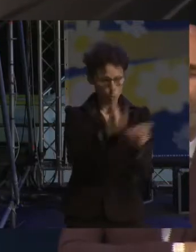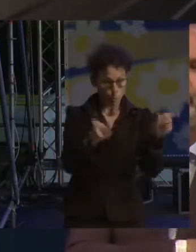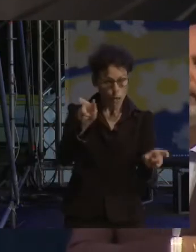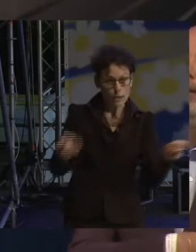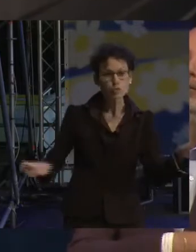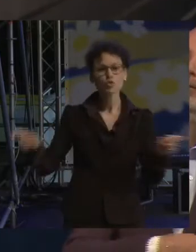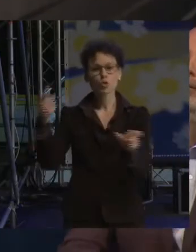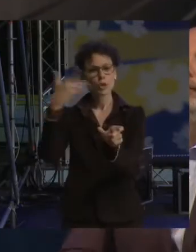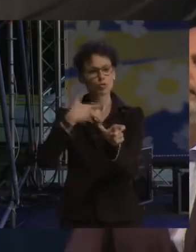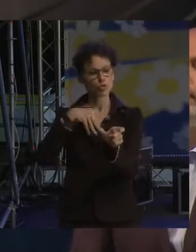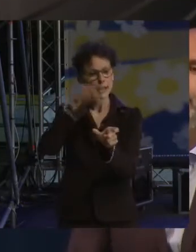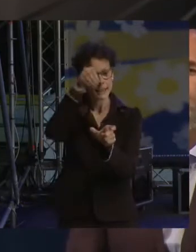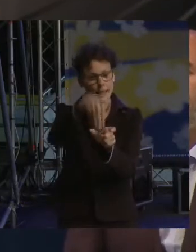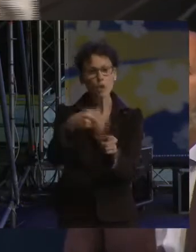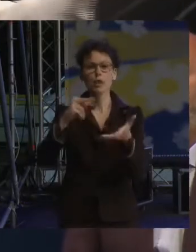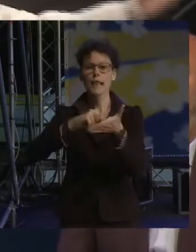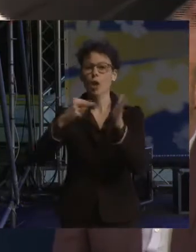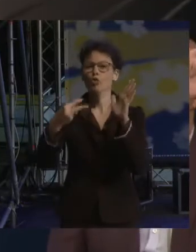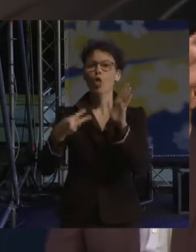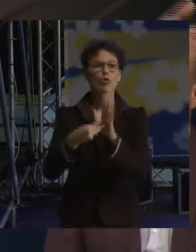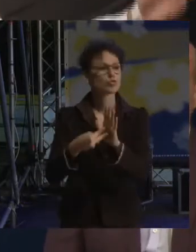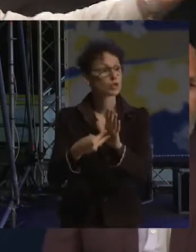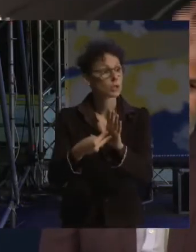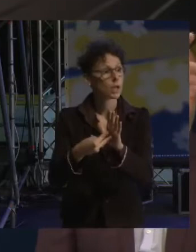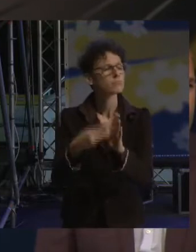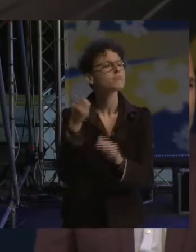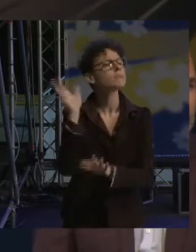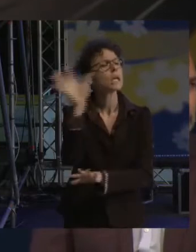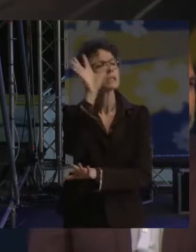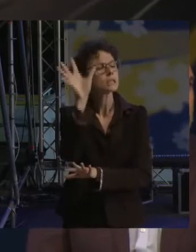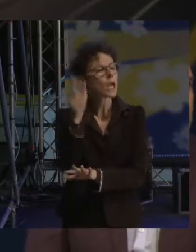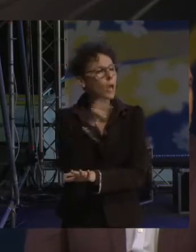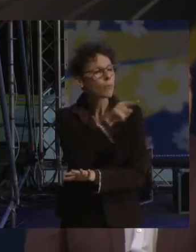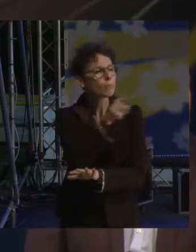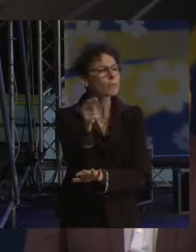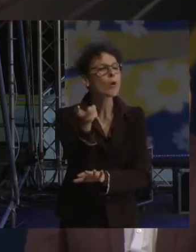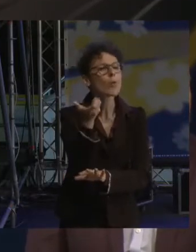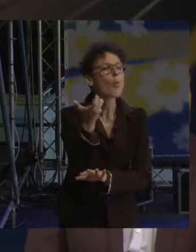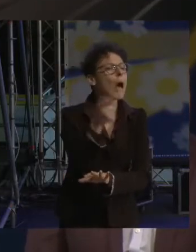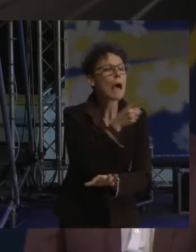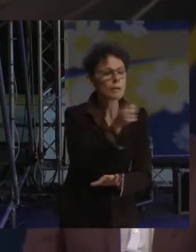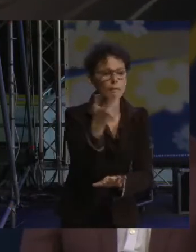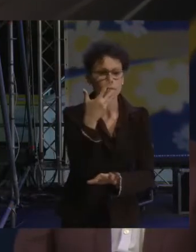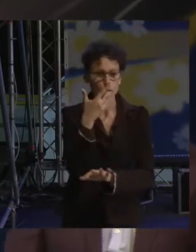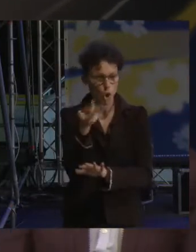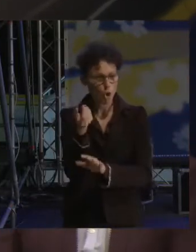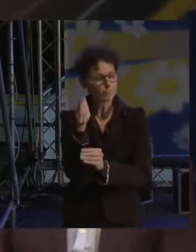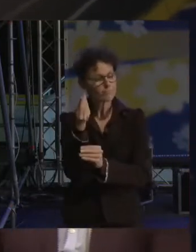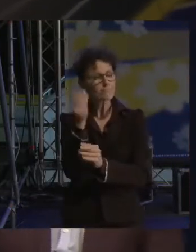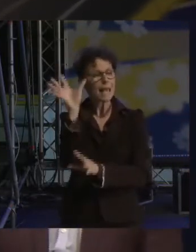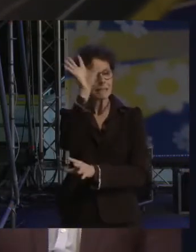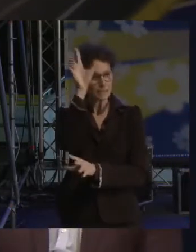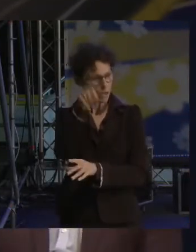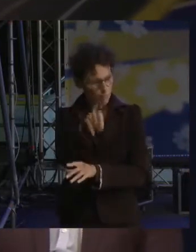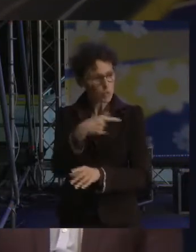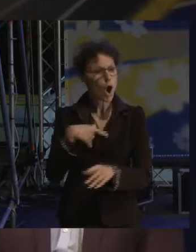tecnologica per esempio quanti di voi qua davanti e io voglio fare un esperimento mi capita spesso di farlo ha un